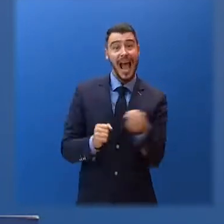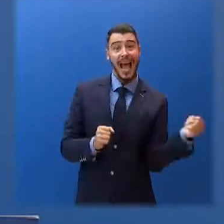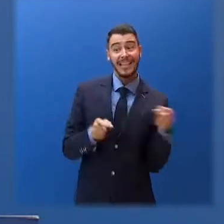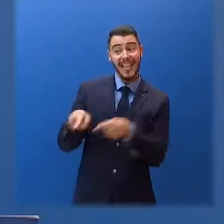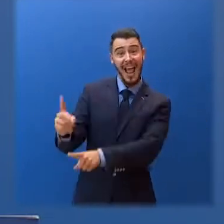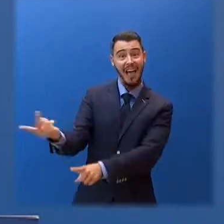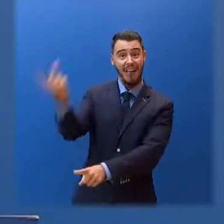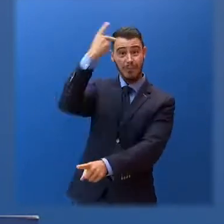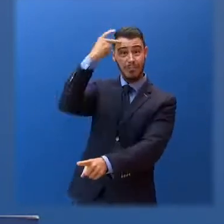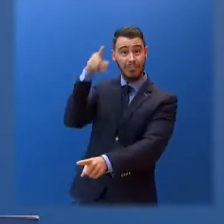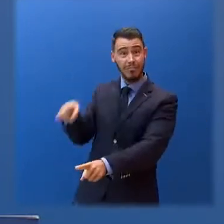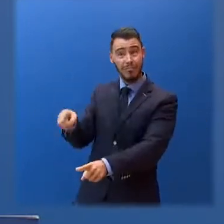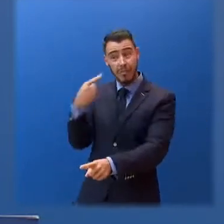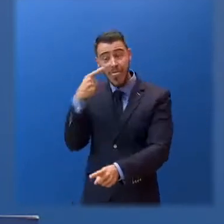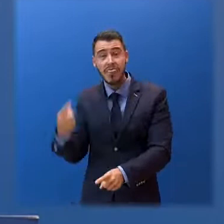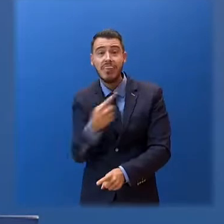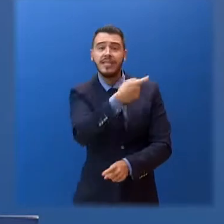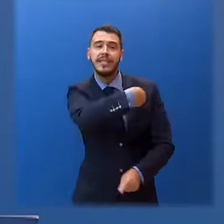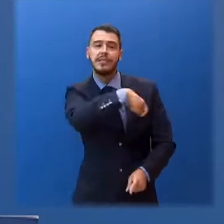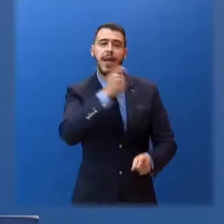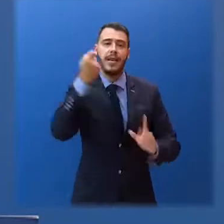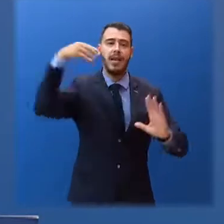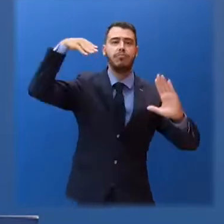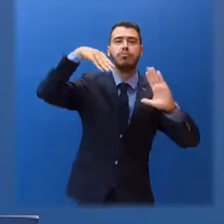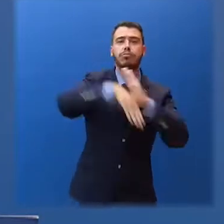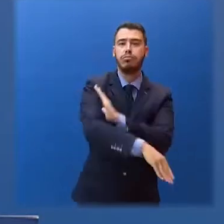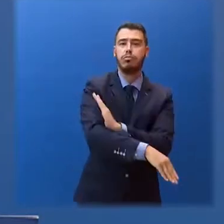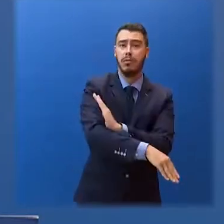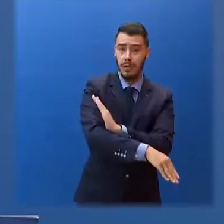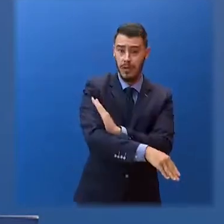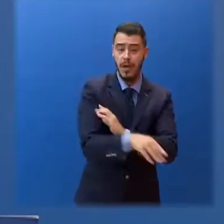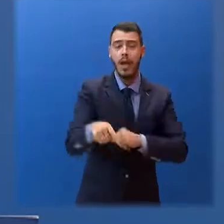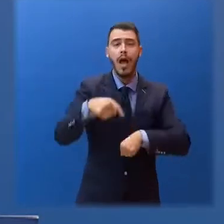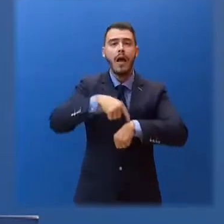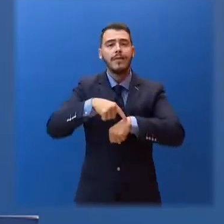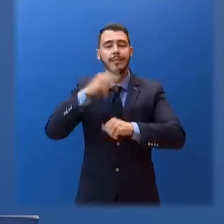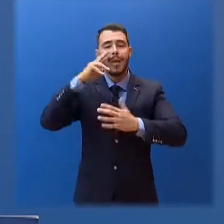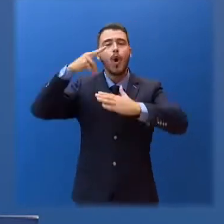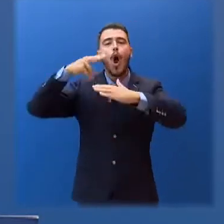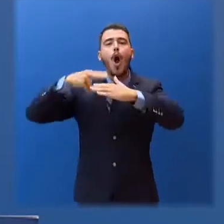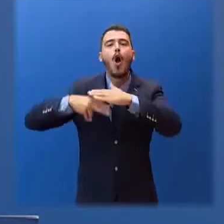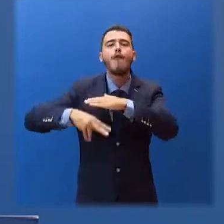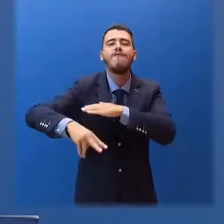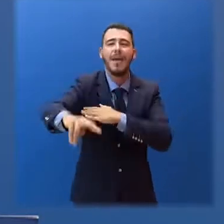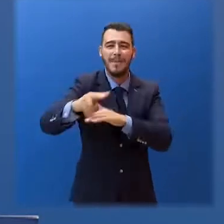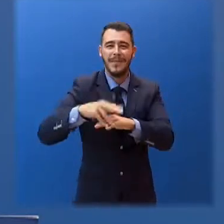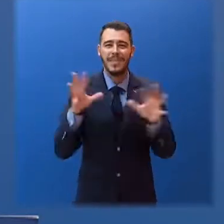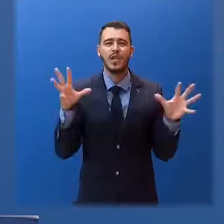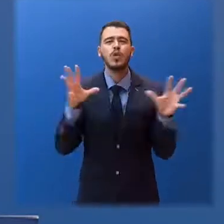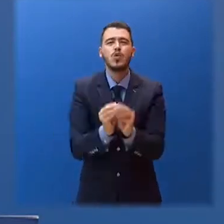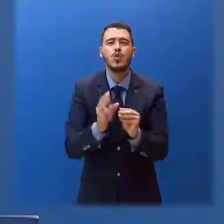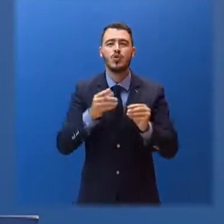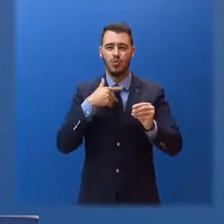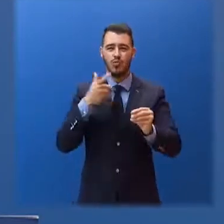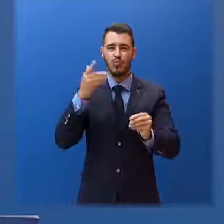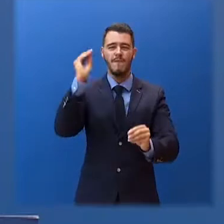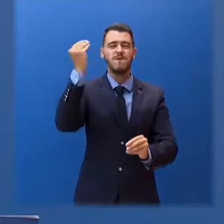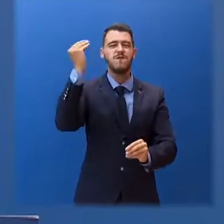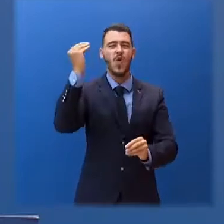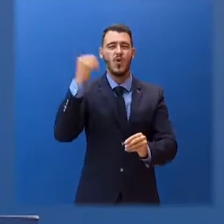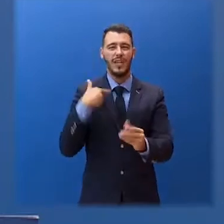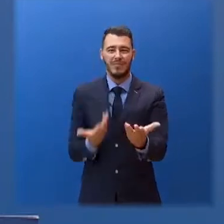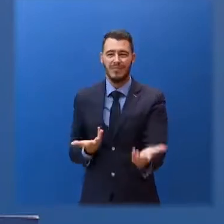του πρώτου εξαμήνου, το μέγεθος της ύφεσης βρίσκεται στο πλαίσιο των προβλέψεων που υπέβαλε το Υπουργείο Οικονομικών στην Ευρωπαϊκή Επιτροπή στις